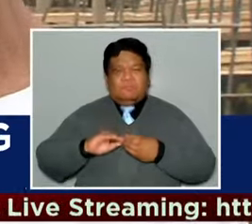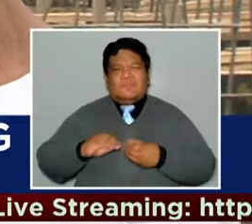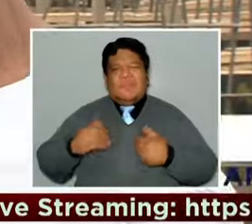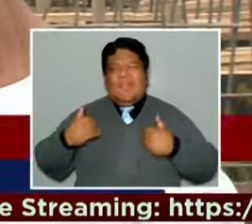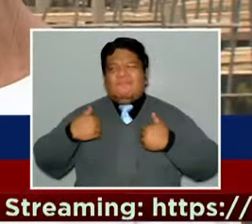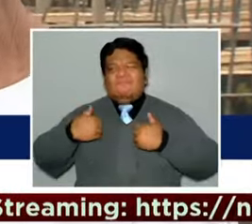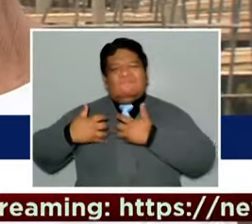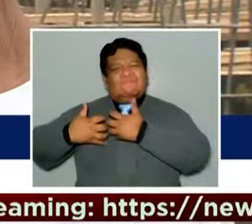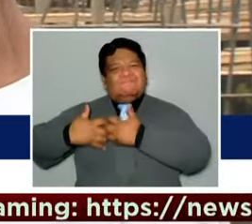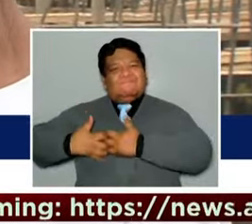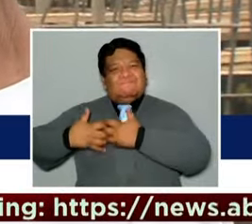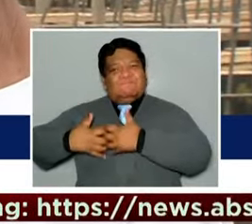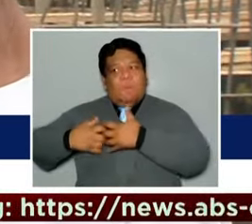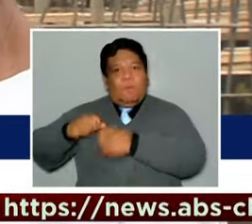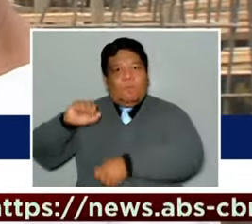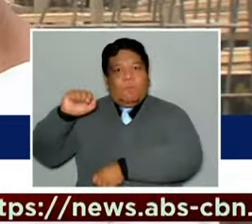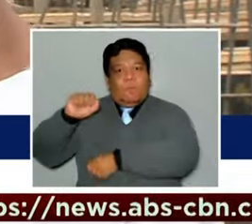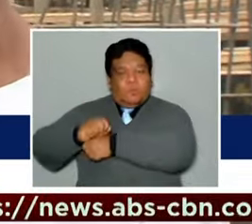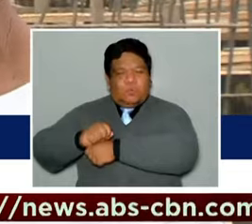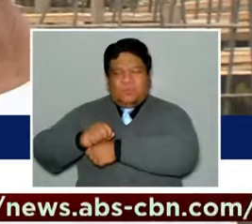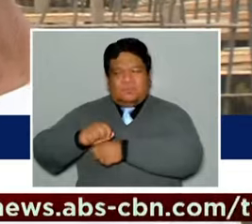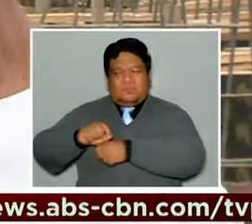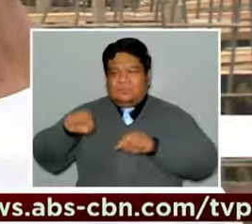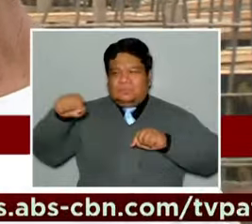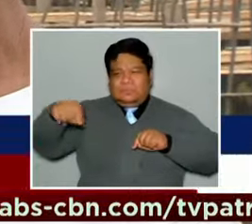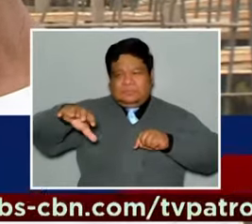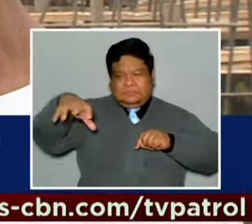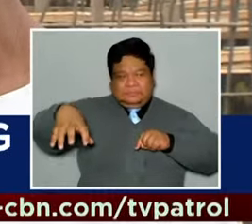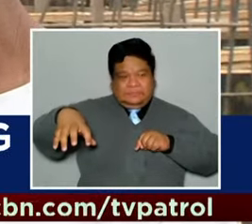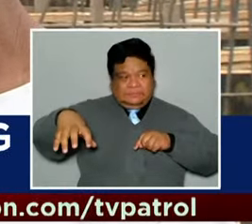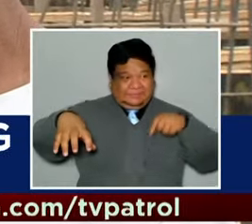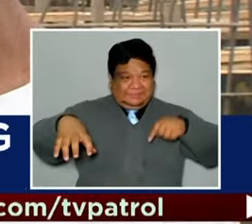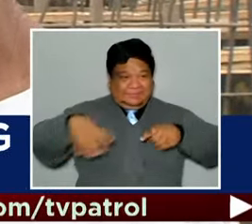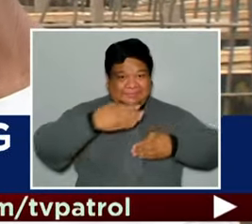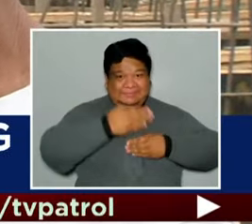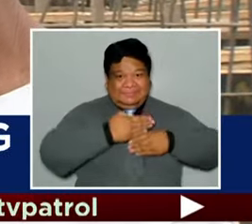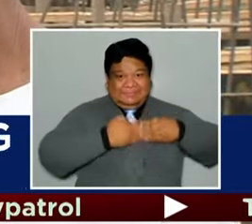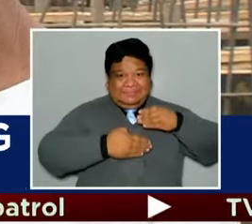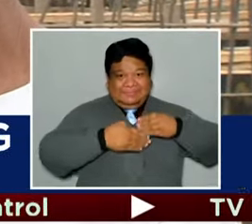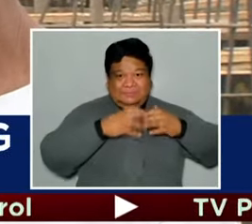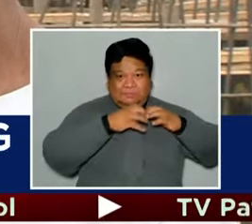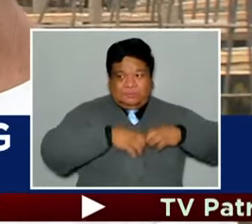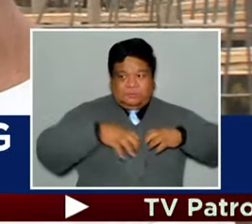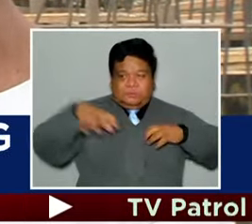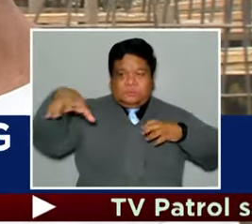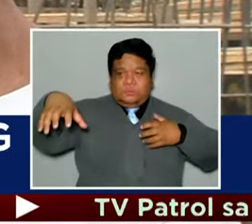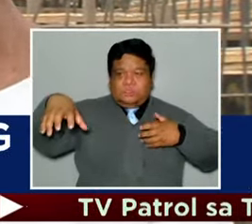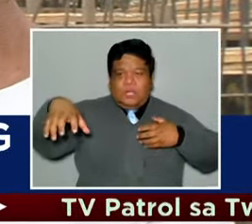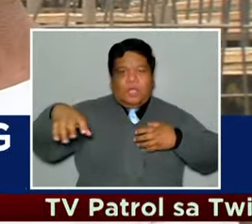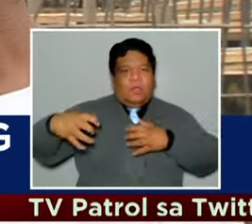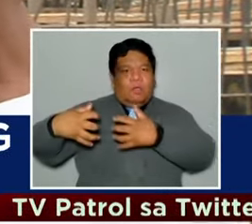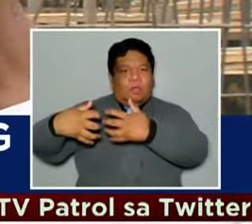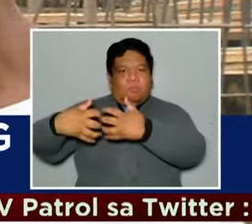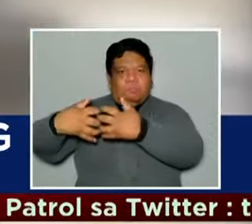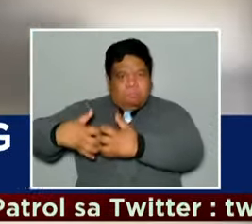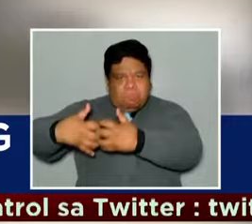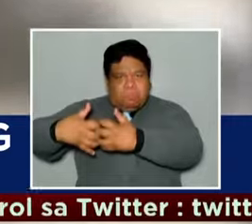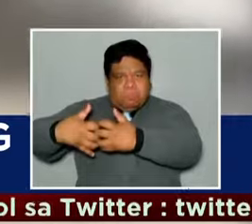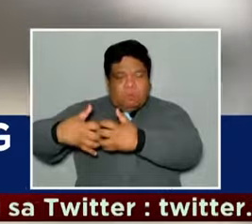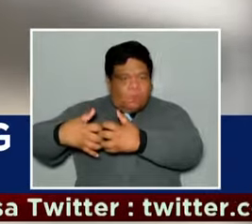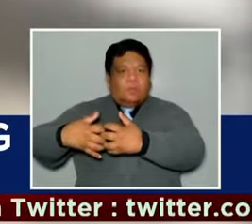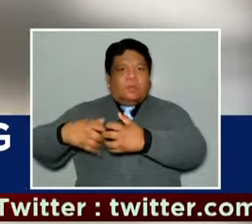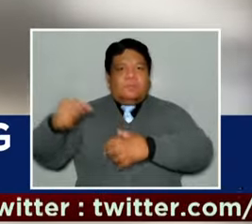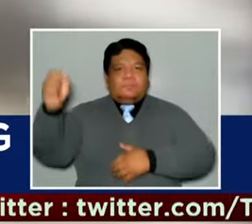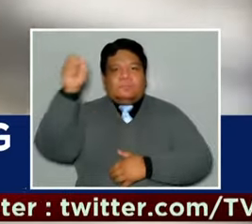kanilang pinagtatrabahuhan. Ngayon, hindi po inaasahan. Biglang nagulat na lang yung mga tao,